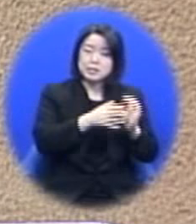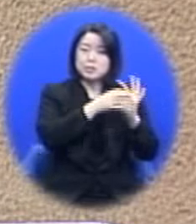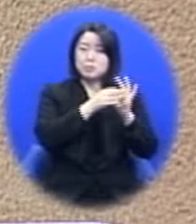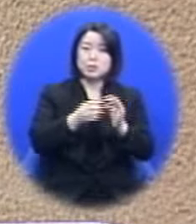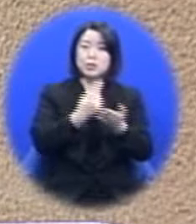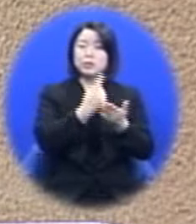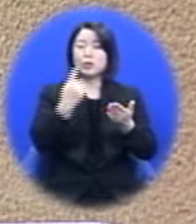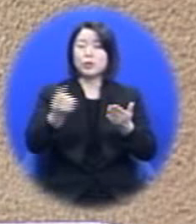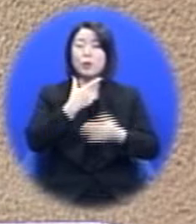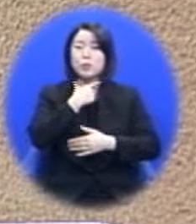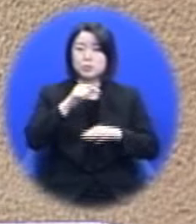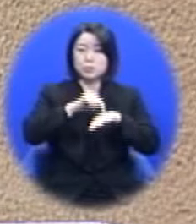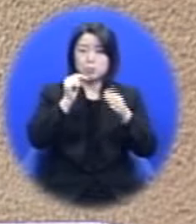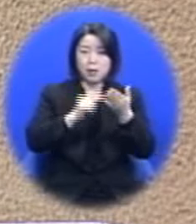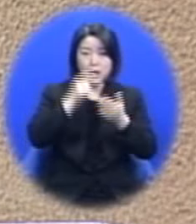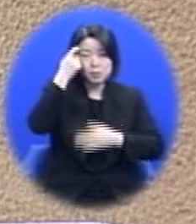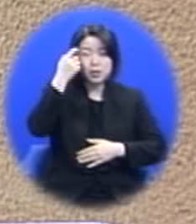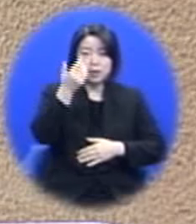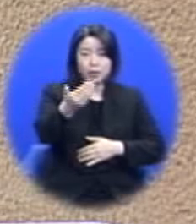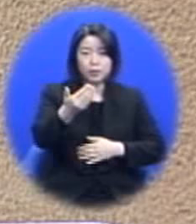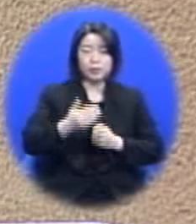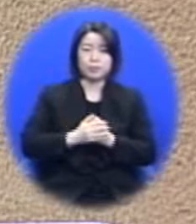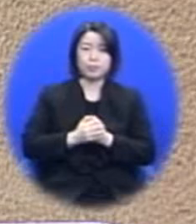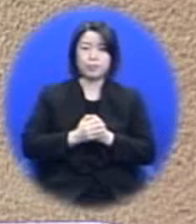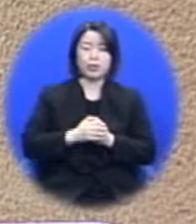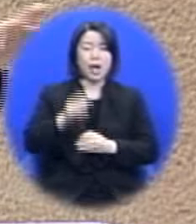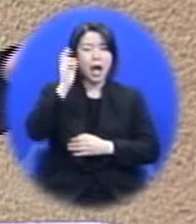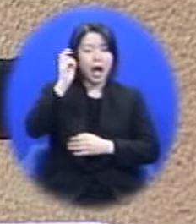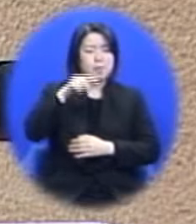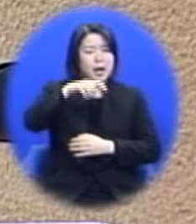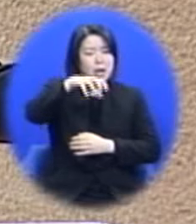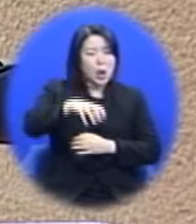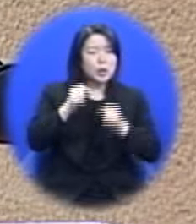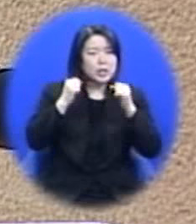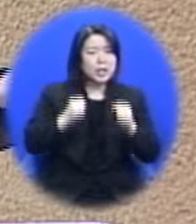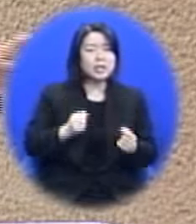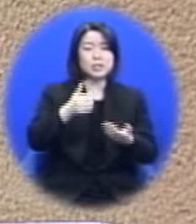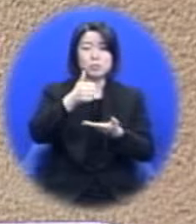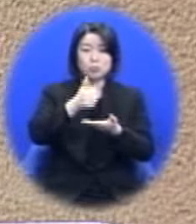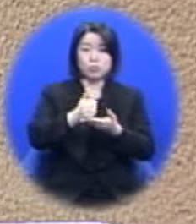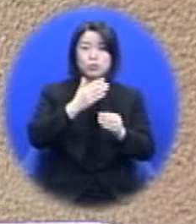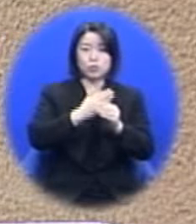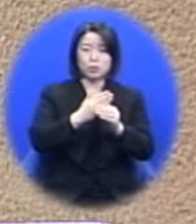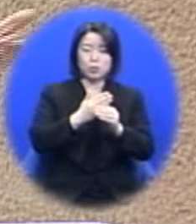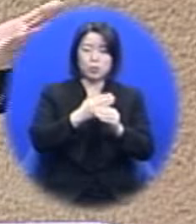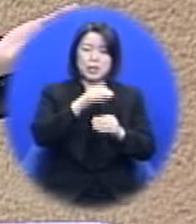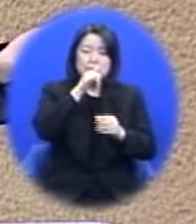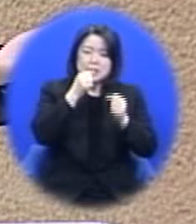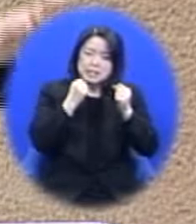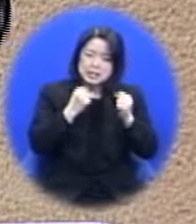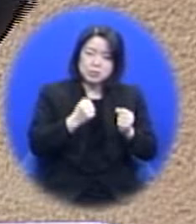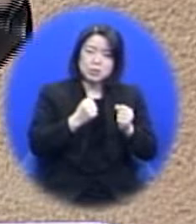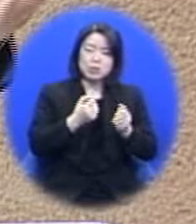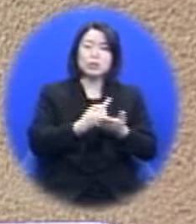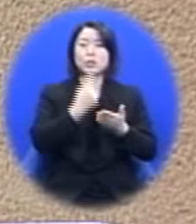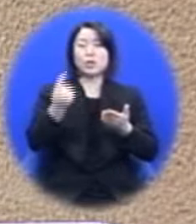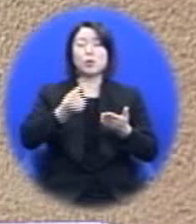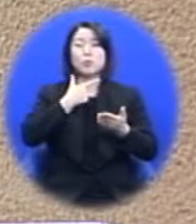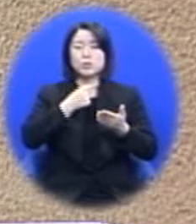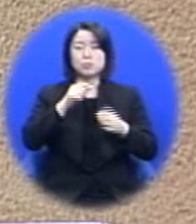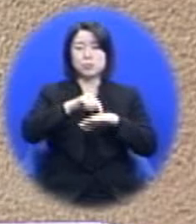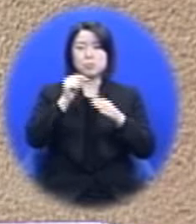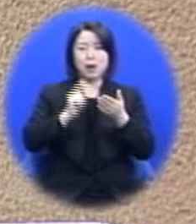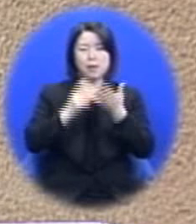그런 마음일까요? 아마 여기 있는 분들 중에도 있으면서도 떠나고 싶은 심정인 분 많을 겁니다.